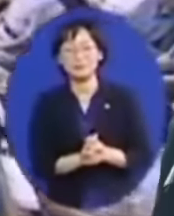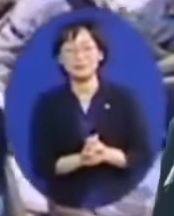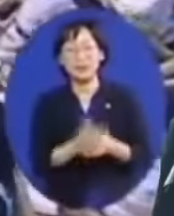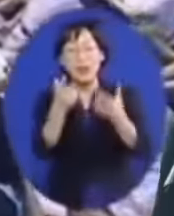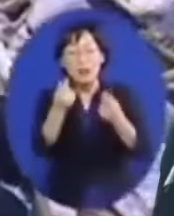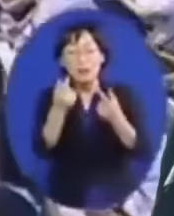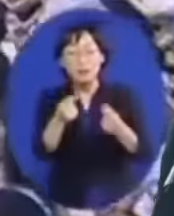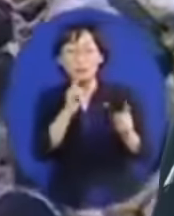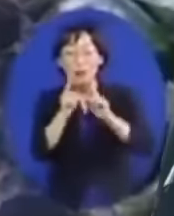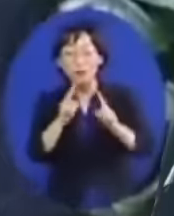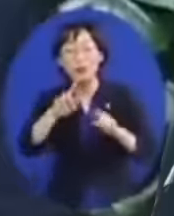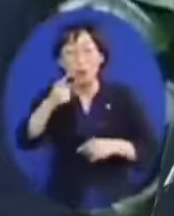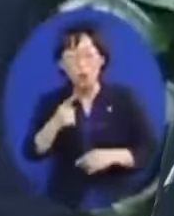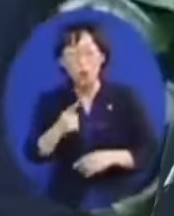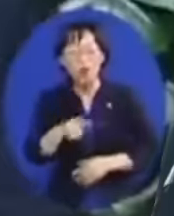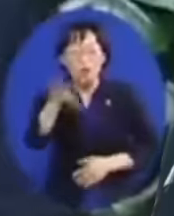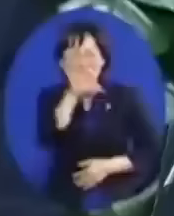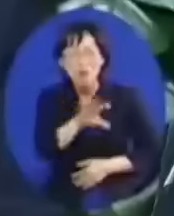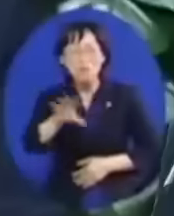같은 말을